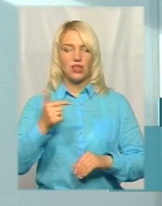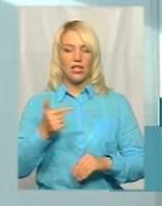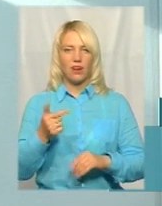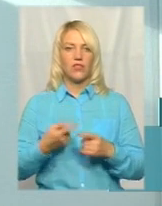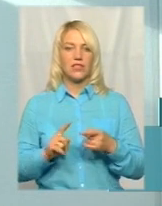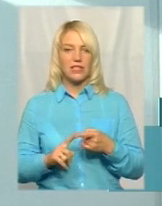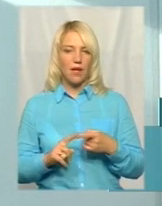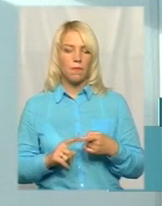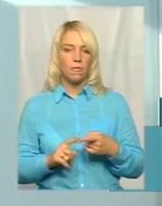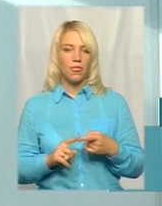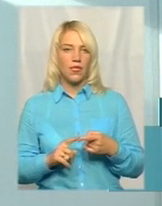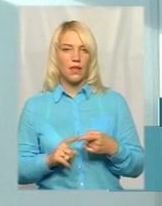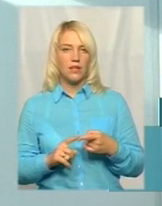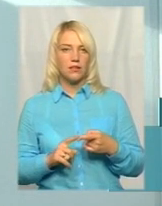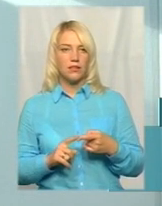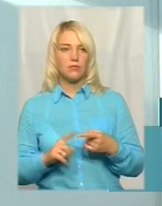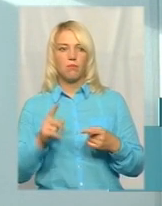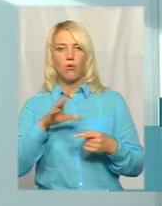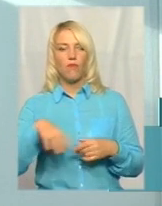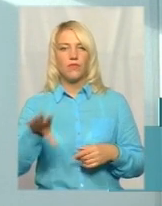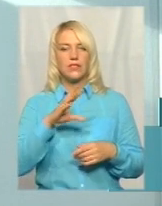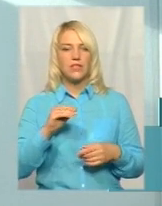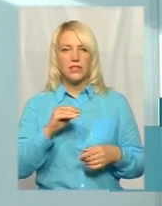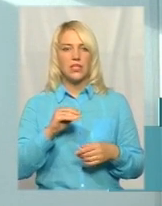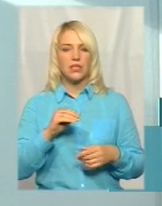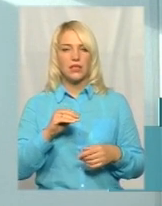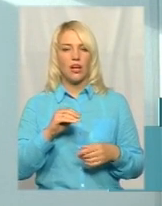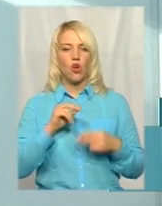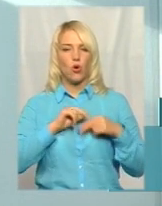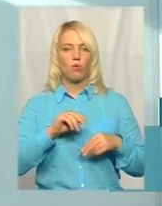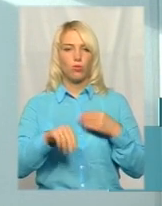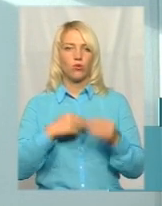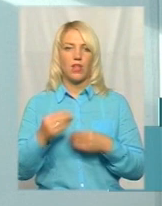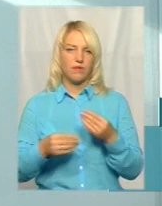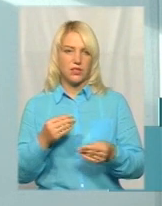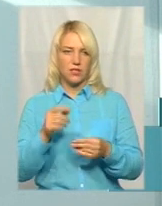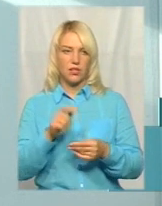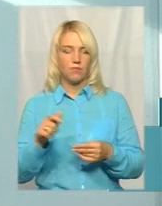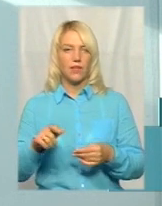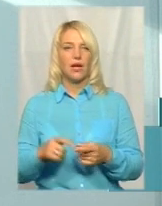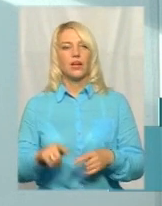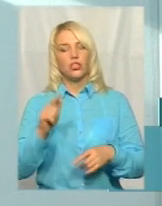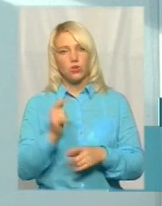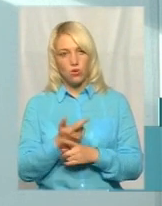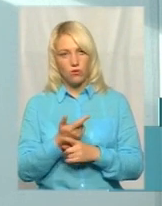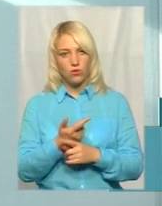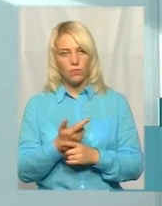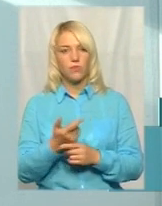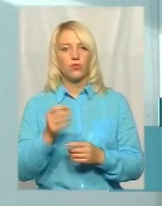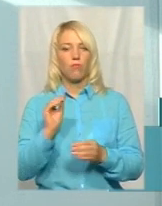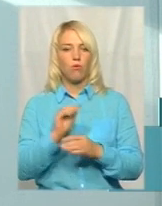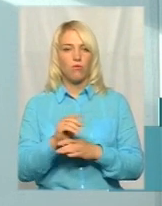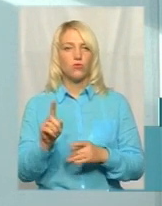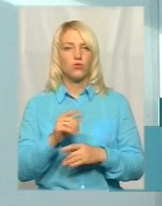сумарно по всіх роботодавцях. Ну, знову ж таки, доповню,